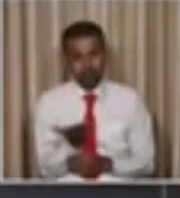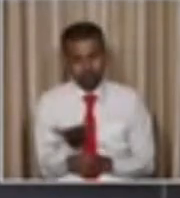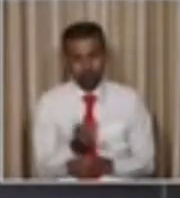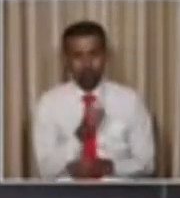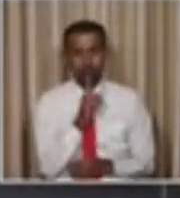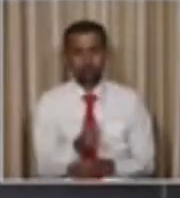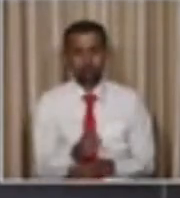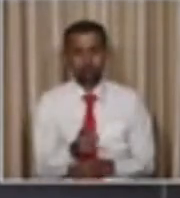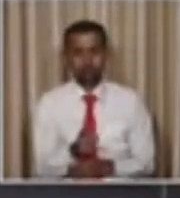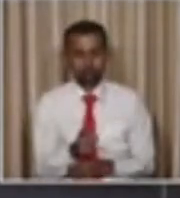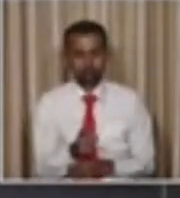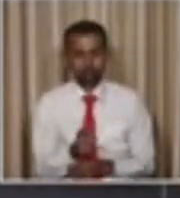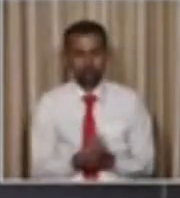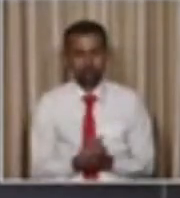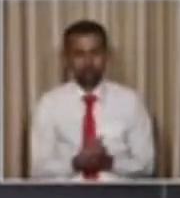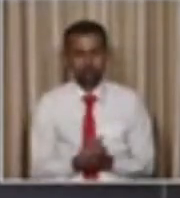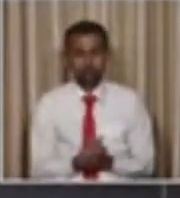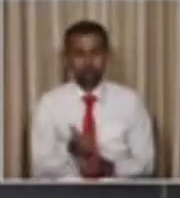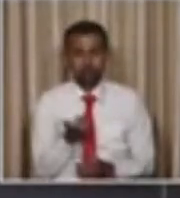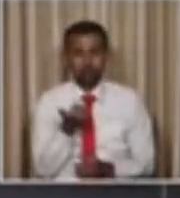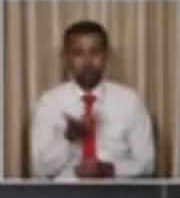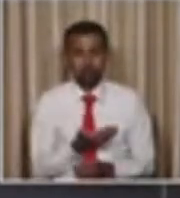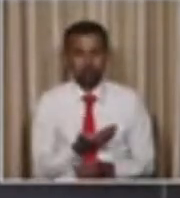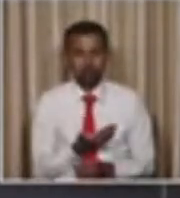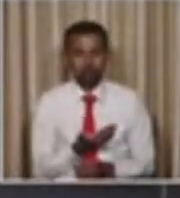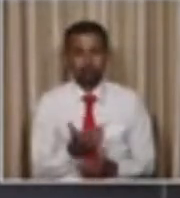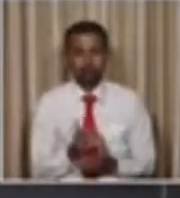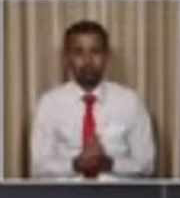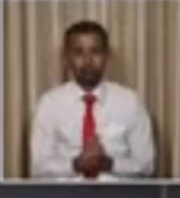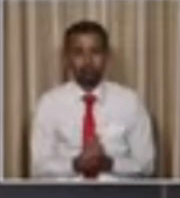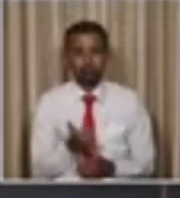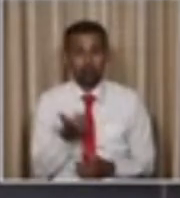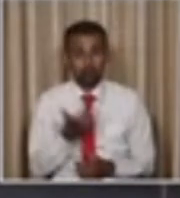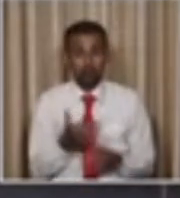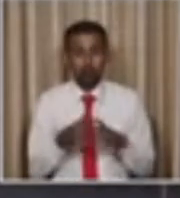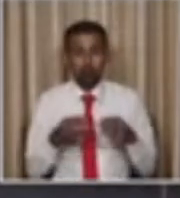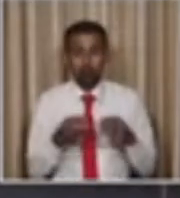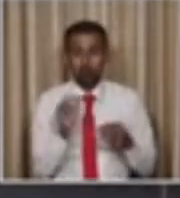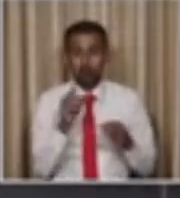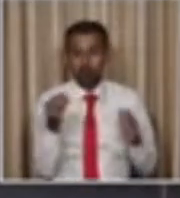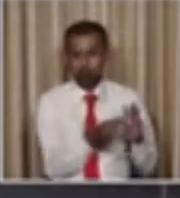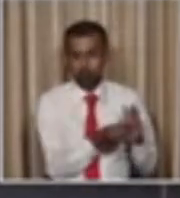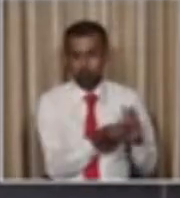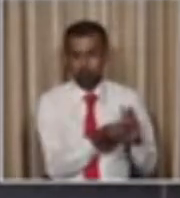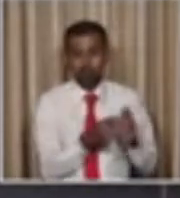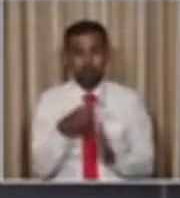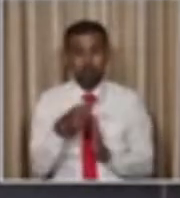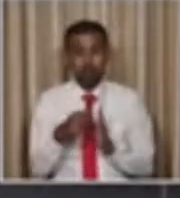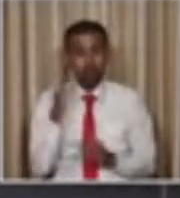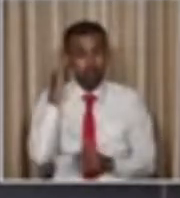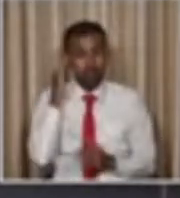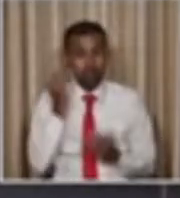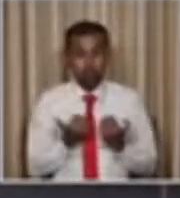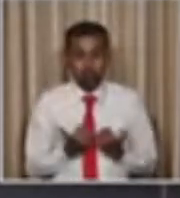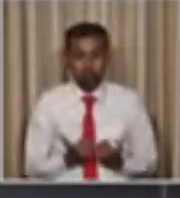සිටිනවා මේක අත්‍යවශ්‍ය essential goods වලට දාන්න මොකද මේ රටේ ගැහණු ළමෙක්